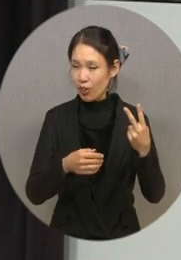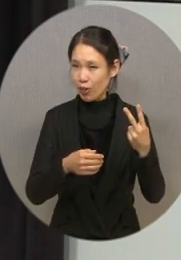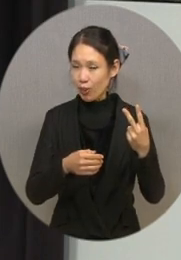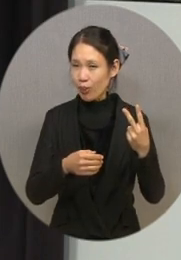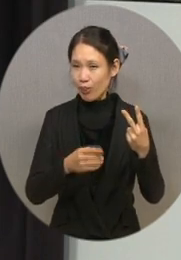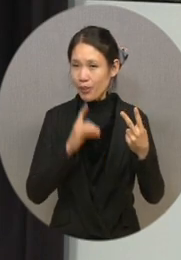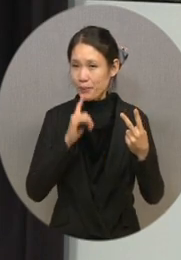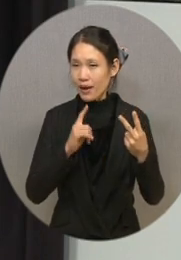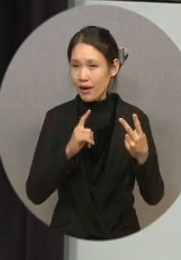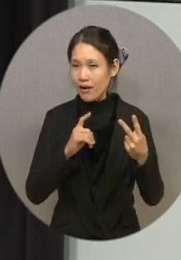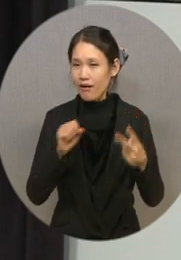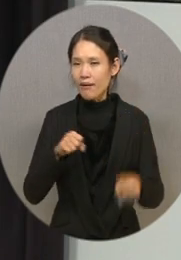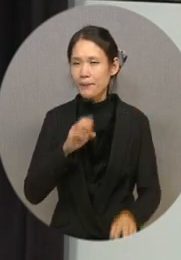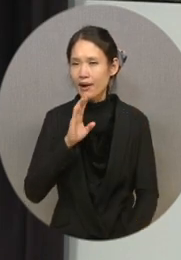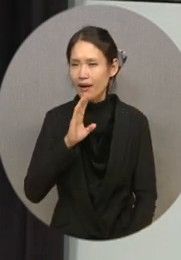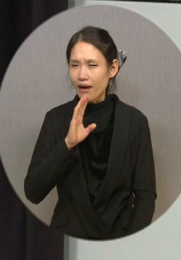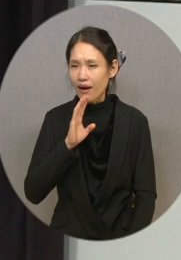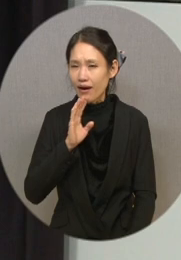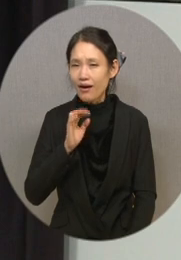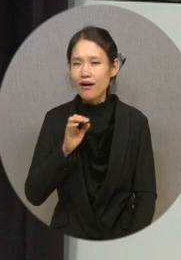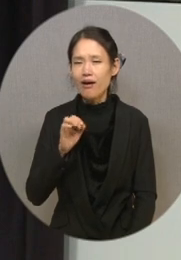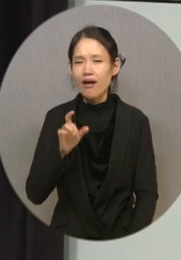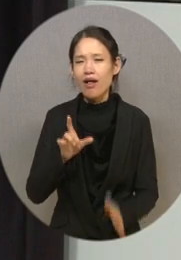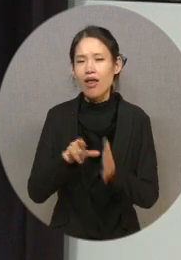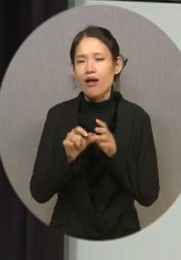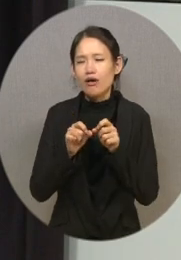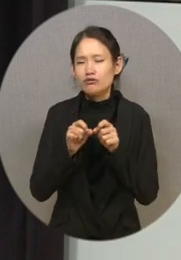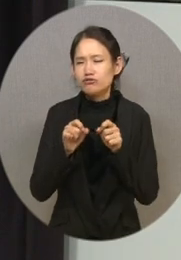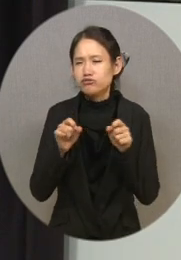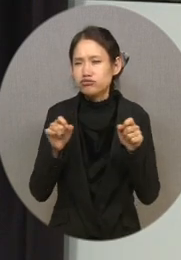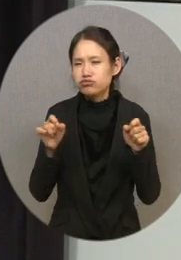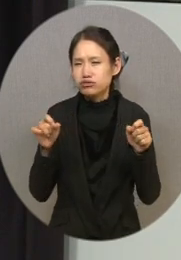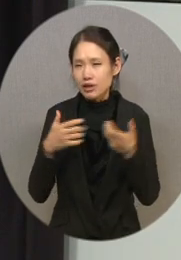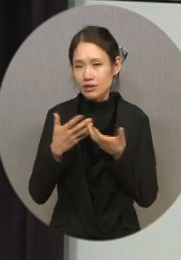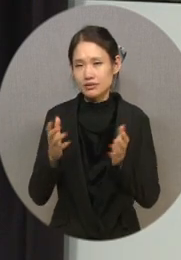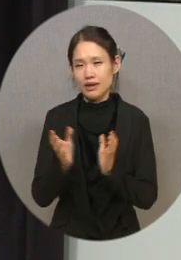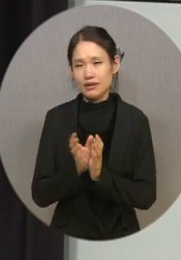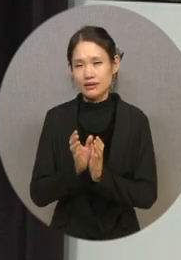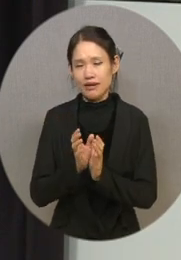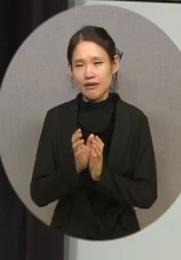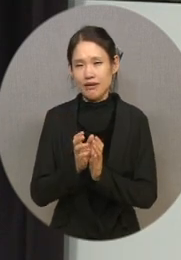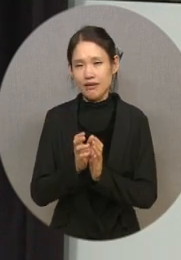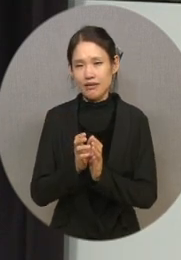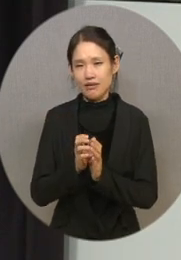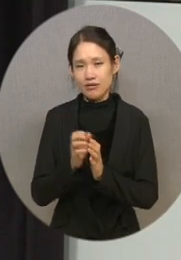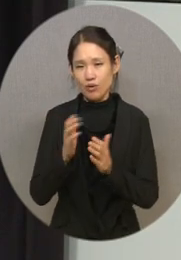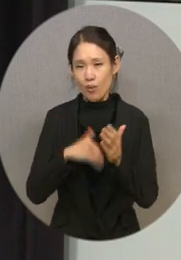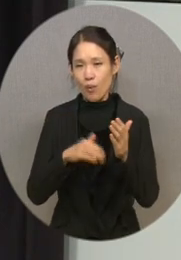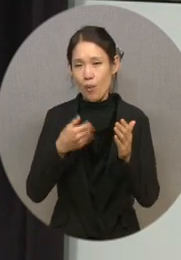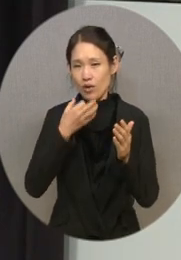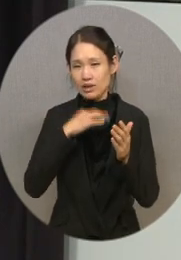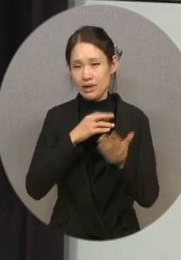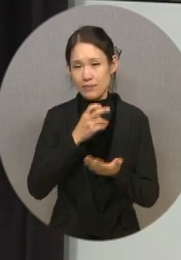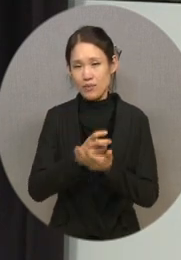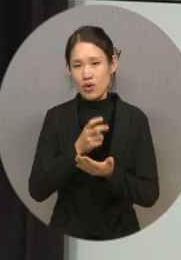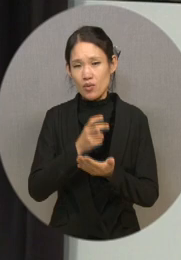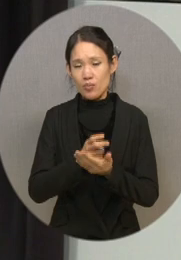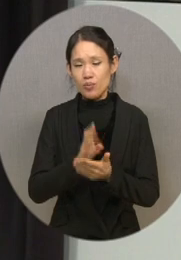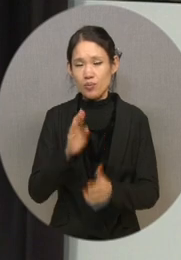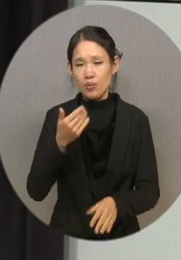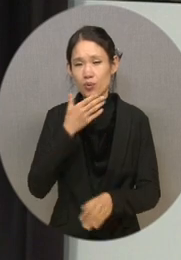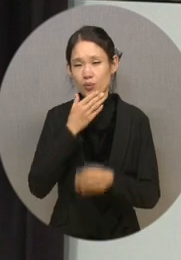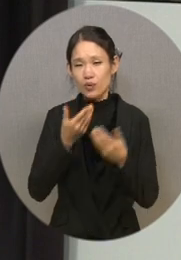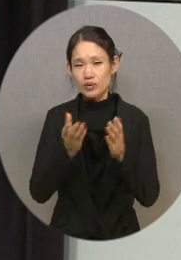1952년도라고 해요. 예, 예, 그렇습니다. 그러니까 굉장히 오래된 예, 단체입니다. 예. 그리고 이 공익법인으로